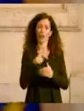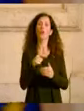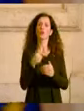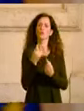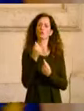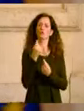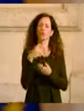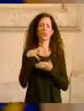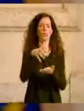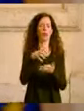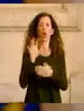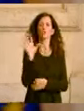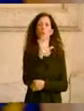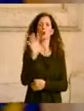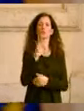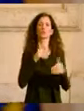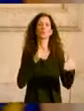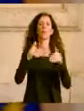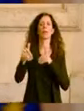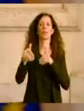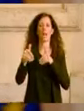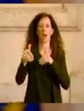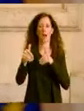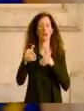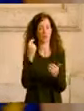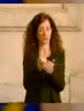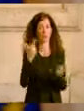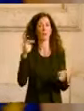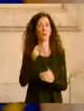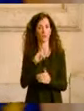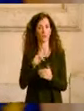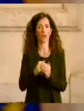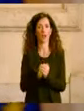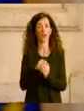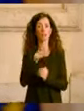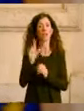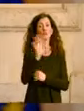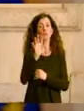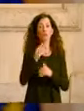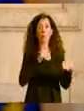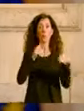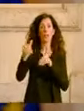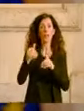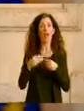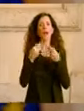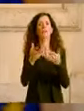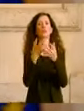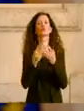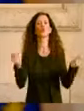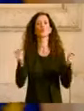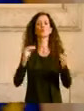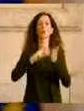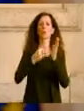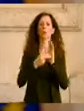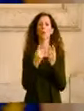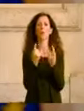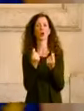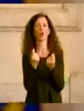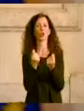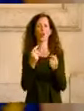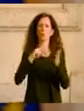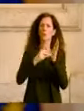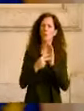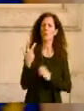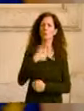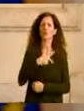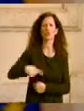considerevole, 55 miliardi, non potrà essere la soluzione di tutti i problemi economici, sociali che